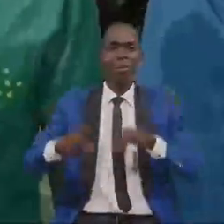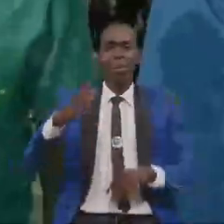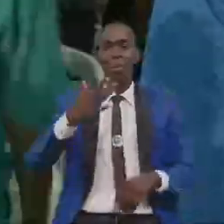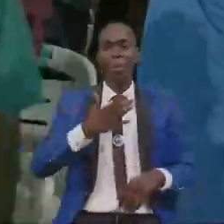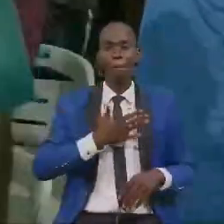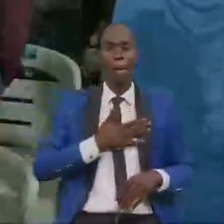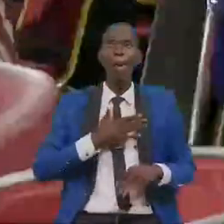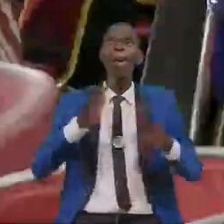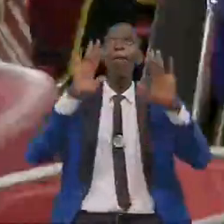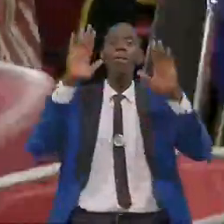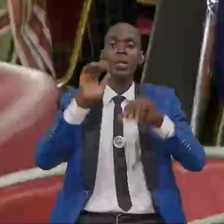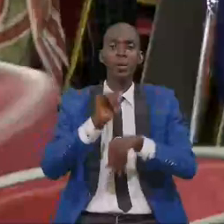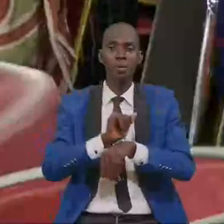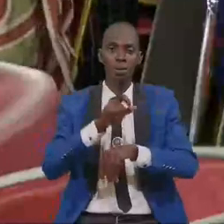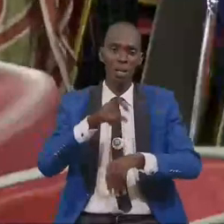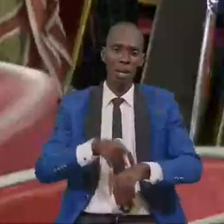de miracle